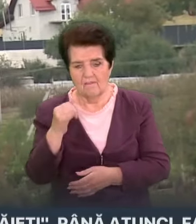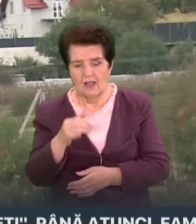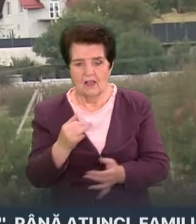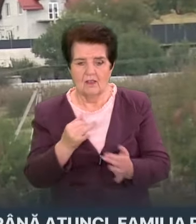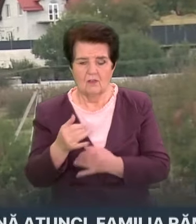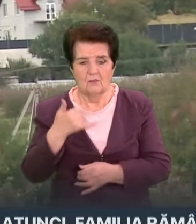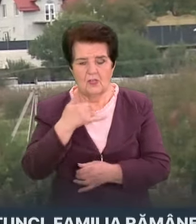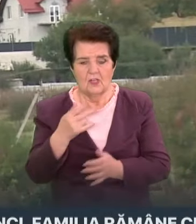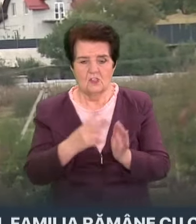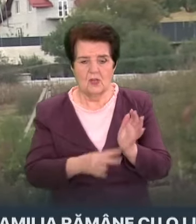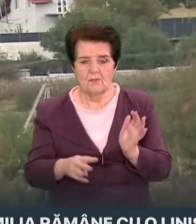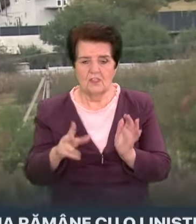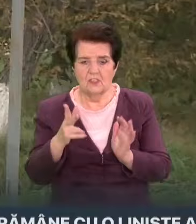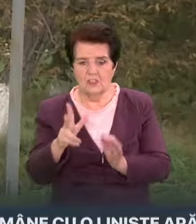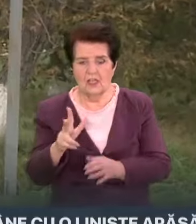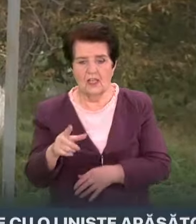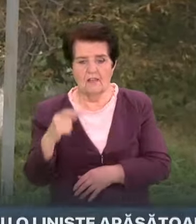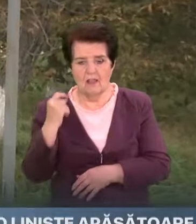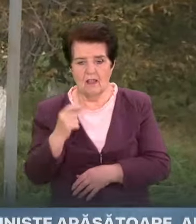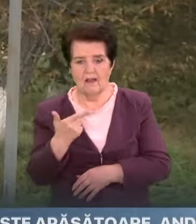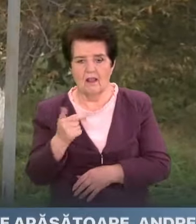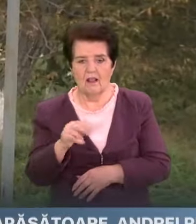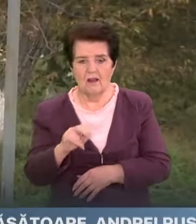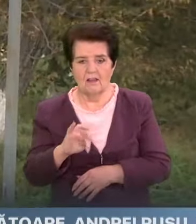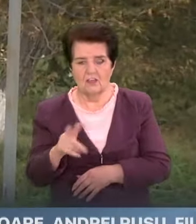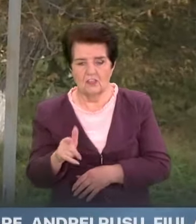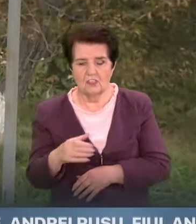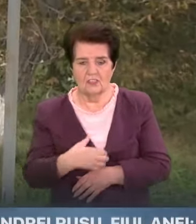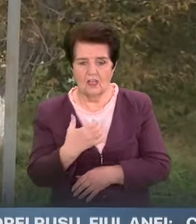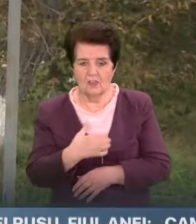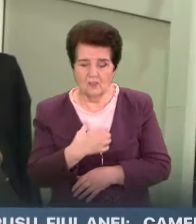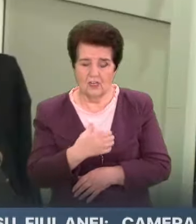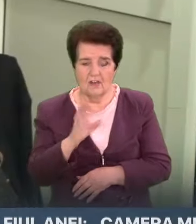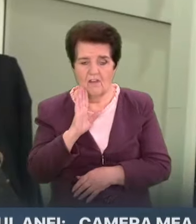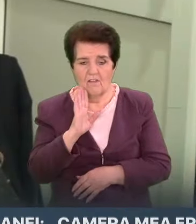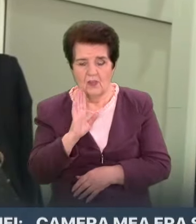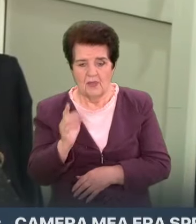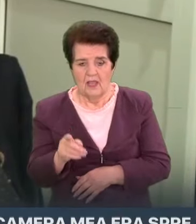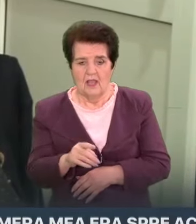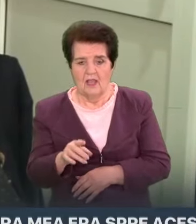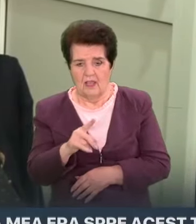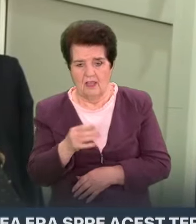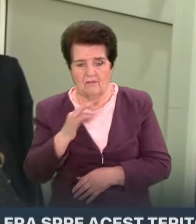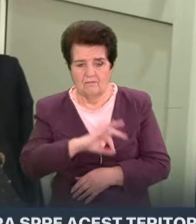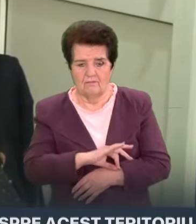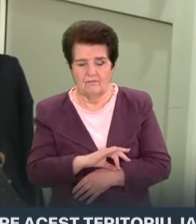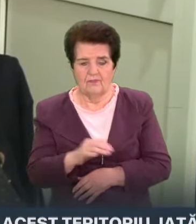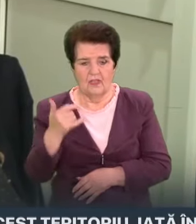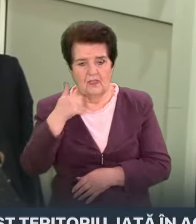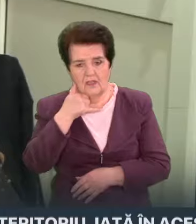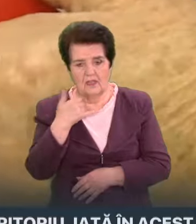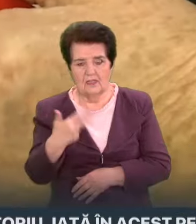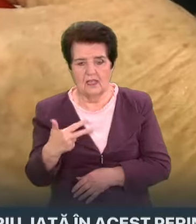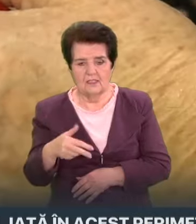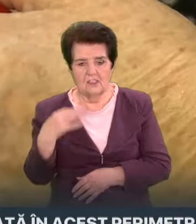Oprea are 73 de ani și locuiește în satul Gălești din raionul Strășeni. Femeia folosește telefonul fix de aproape 30 de ani. Cu toate